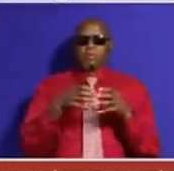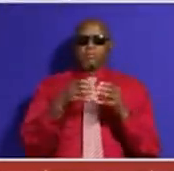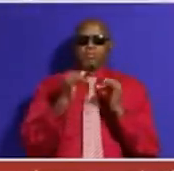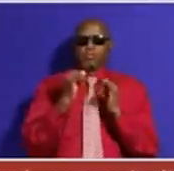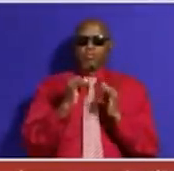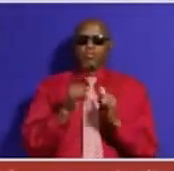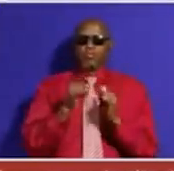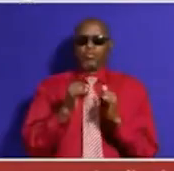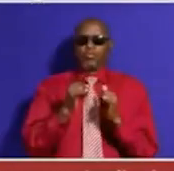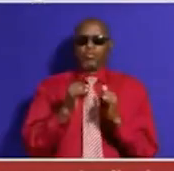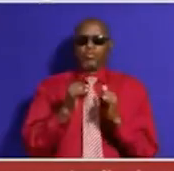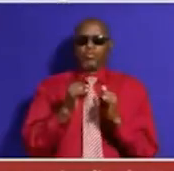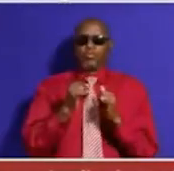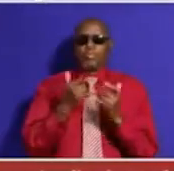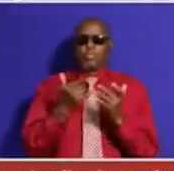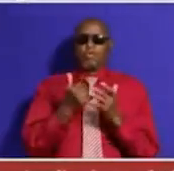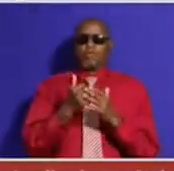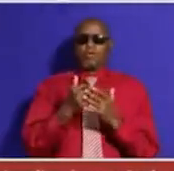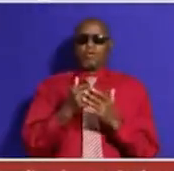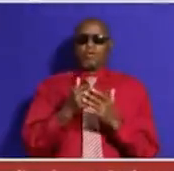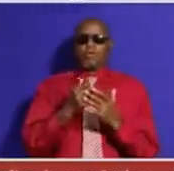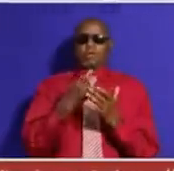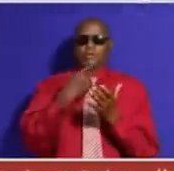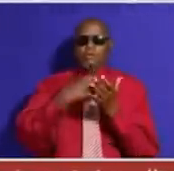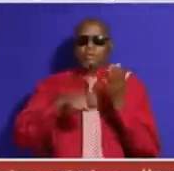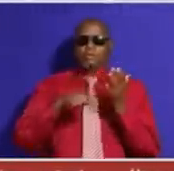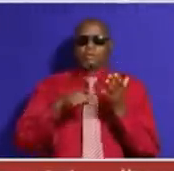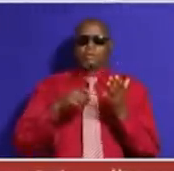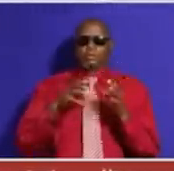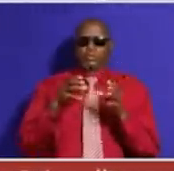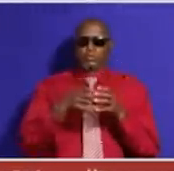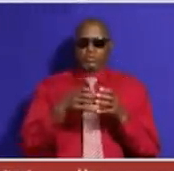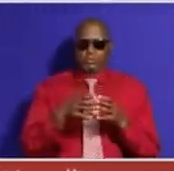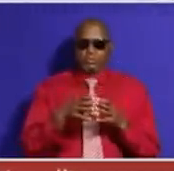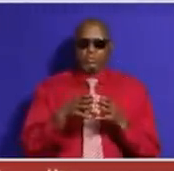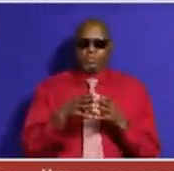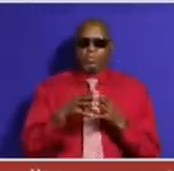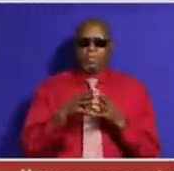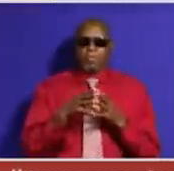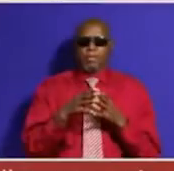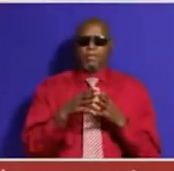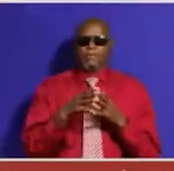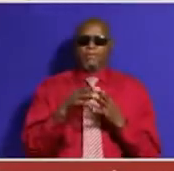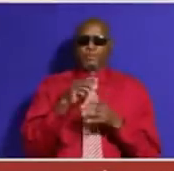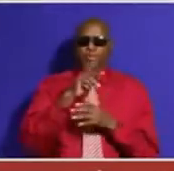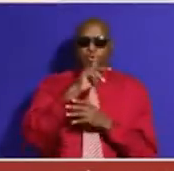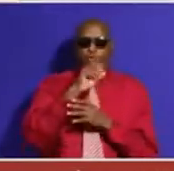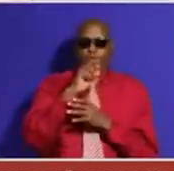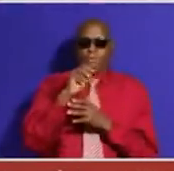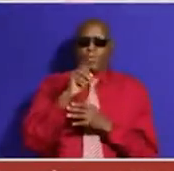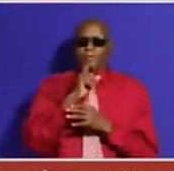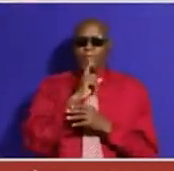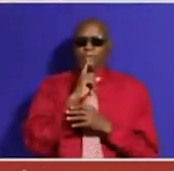Katika notisi ya gazeti la serikali la Mei tarehe 10 mwaka 2023, Koome alisema